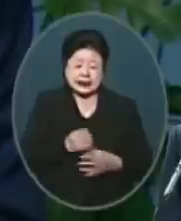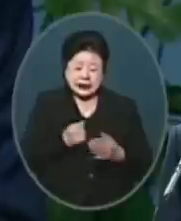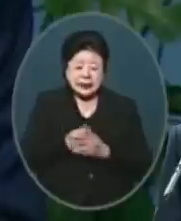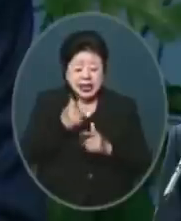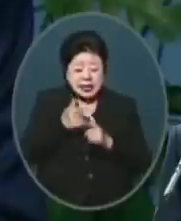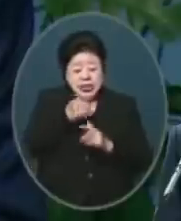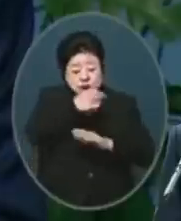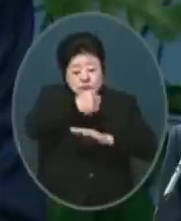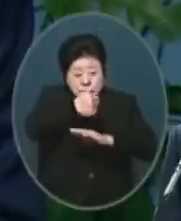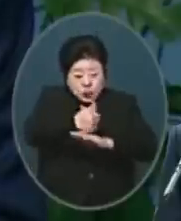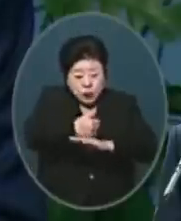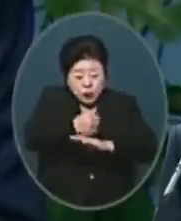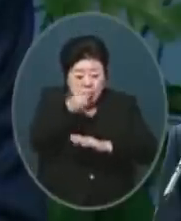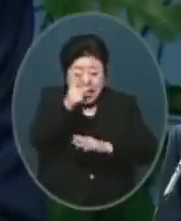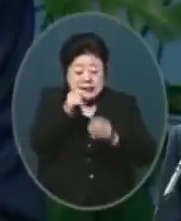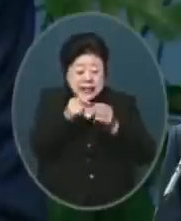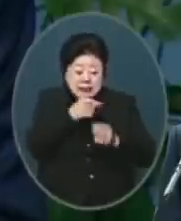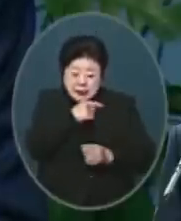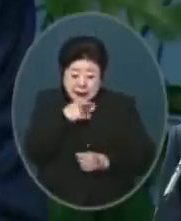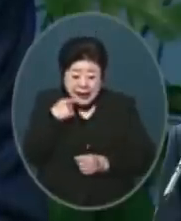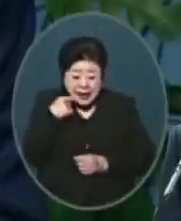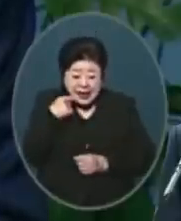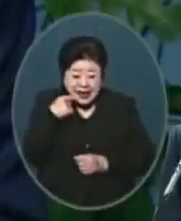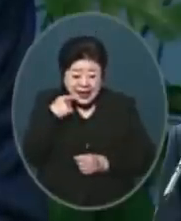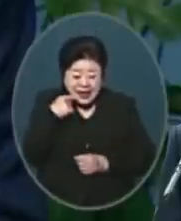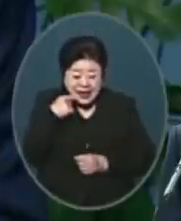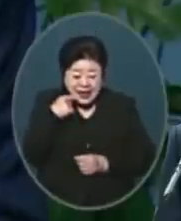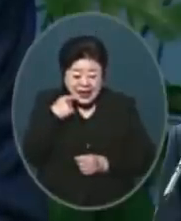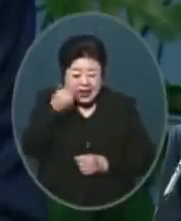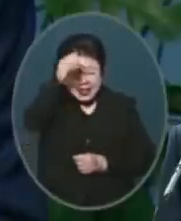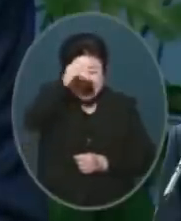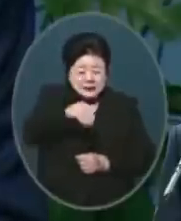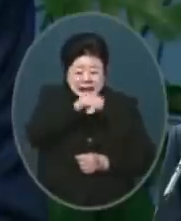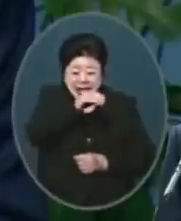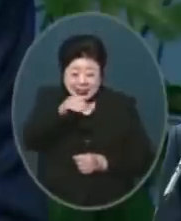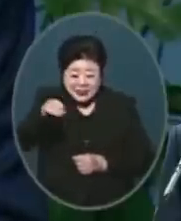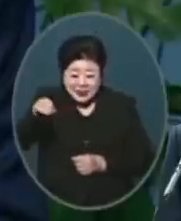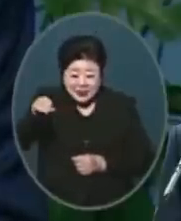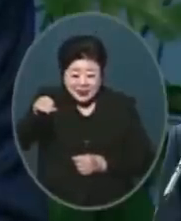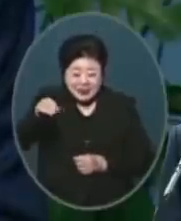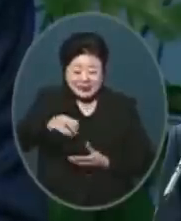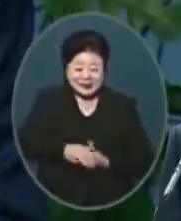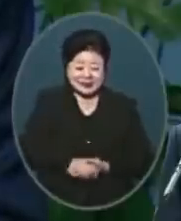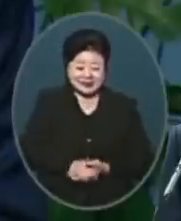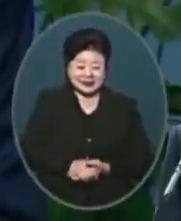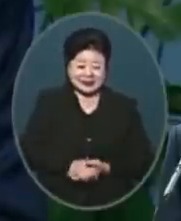그러므로 예수 그리스도 한 사람 피가 십자가에서